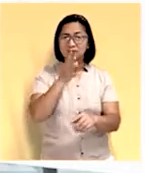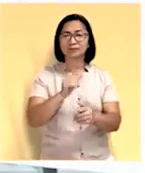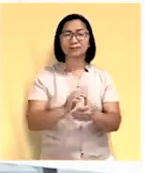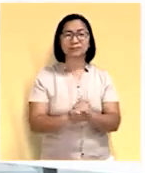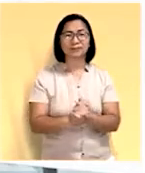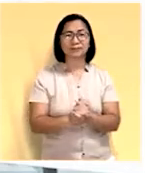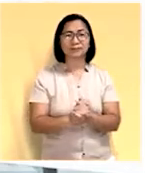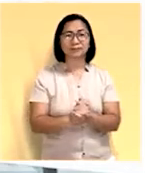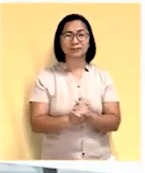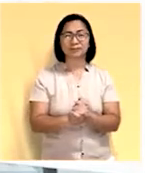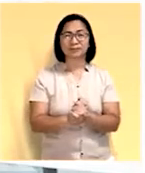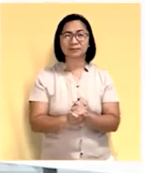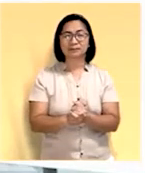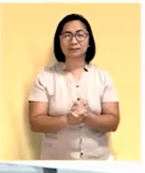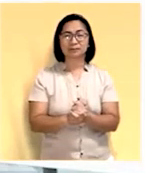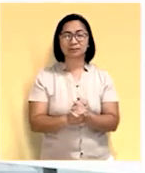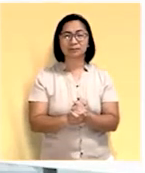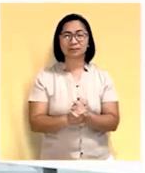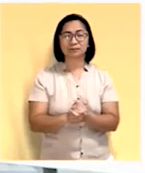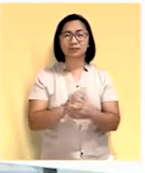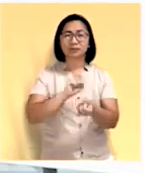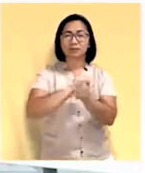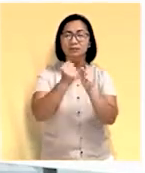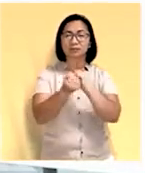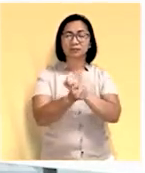Ang rounded off number po ng